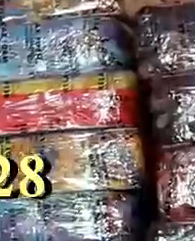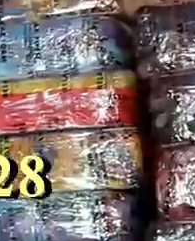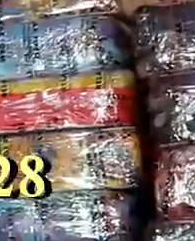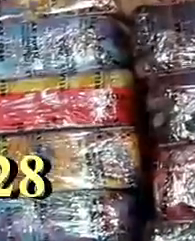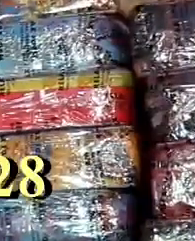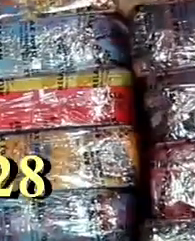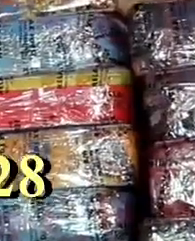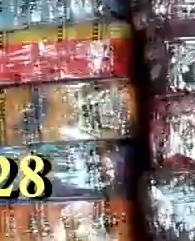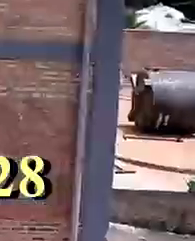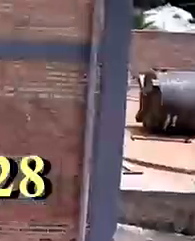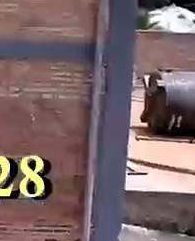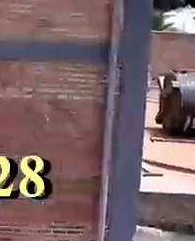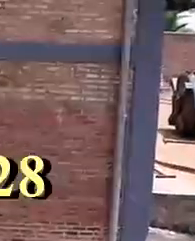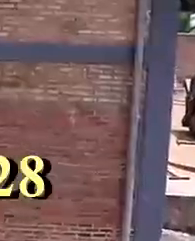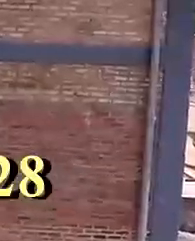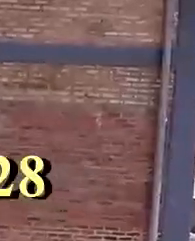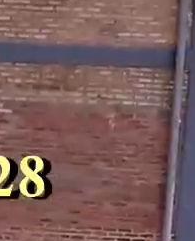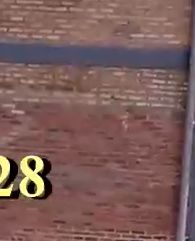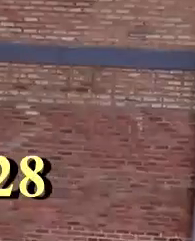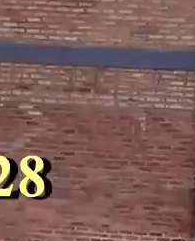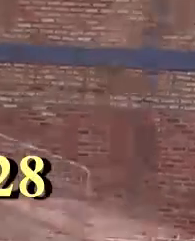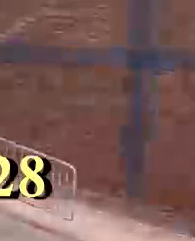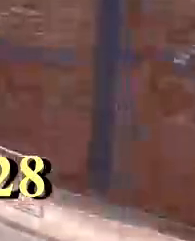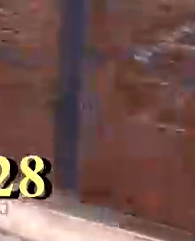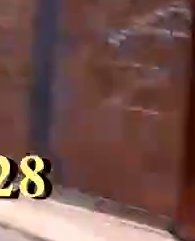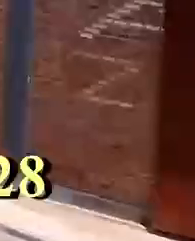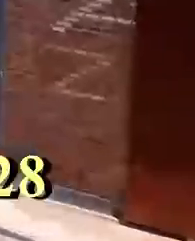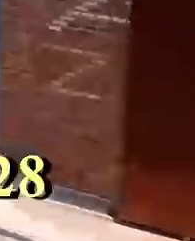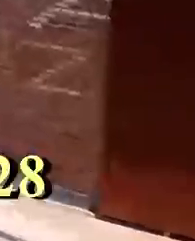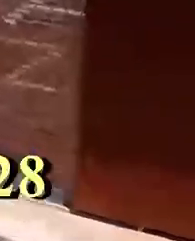no kwirinda icyorezo cya coronavirus Ku bindi bisobanuro mwahamagara